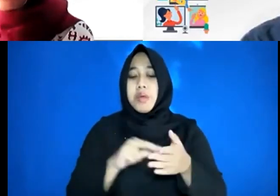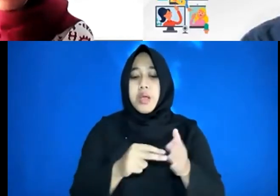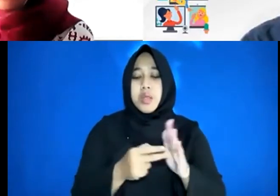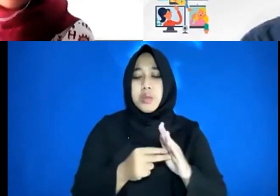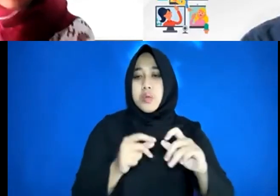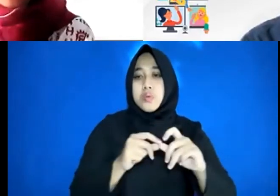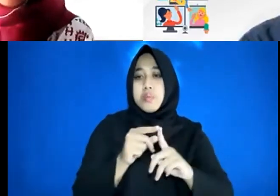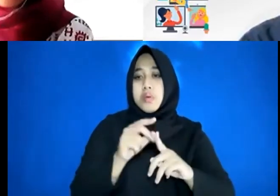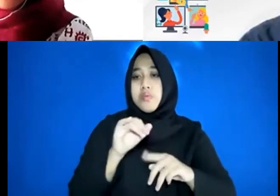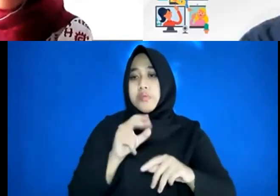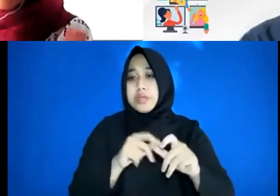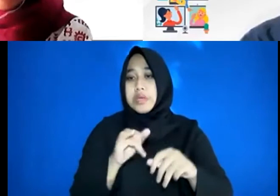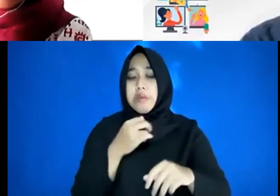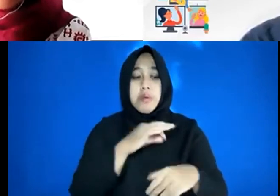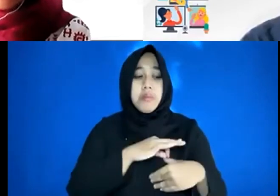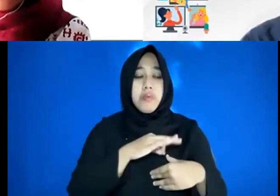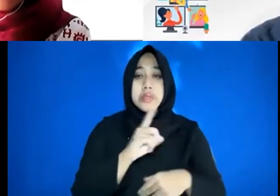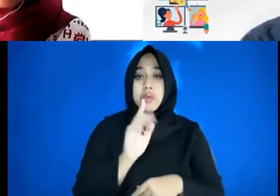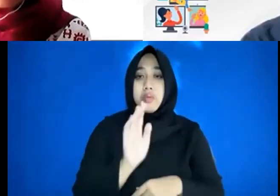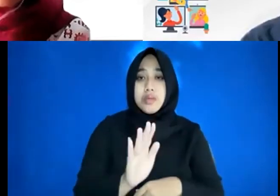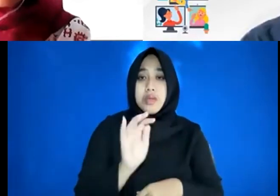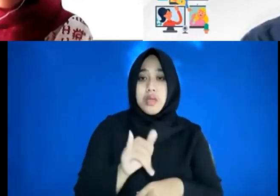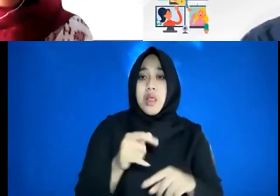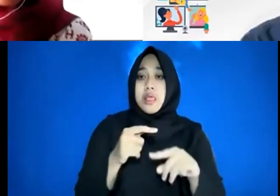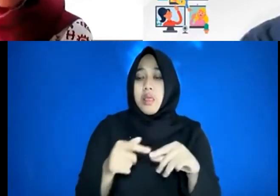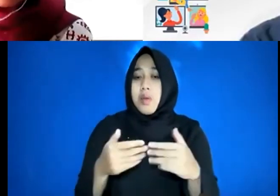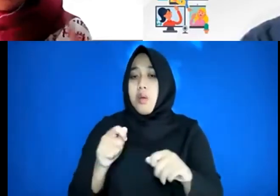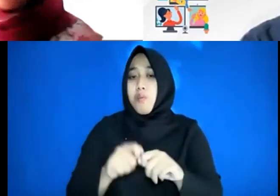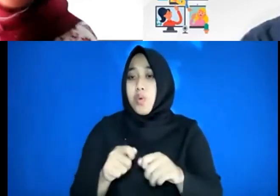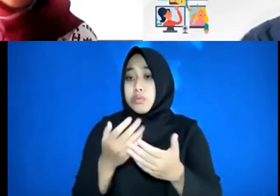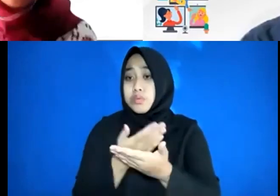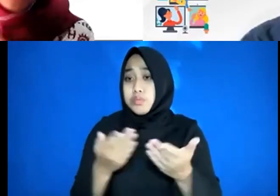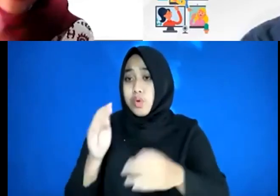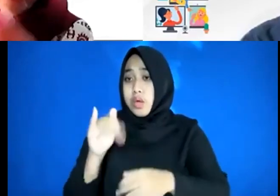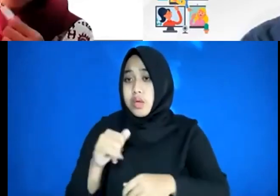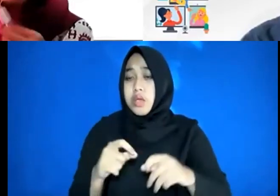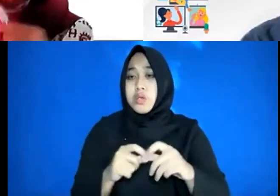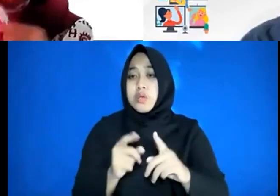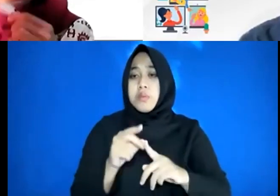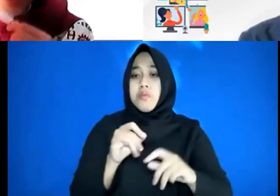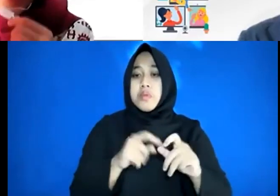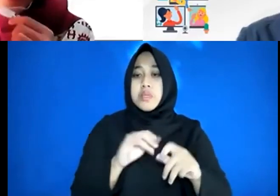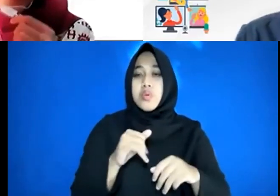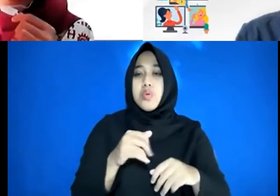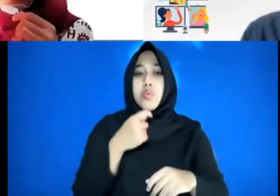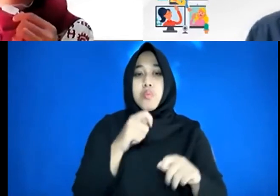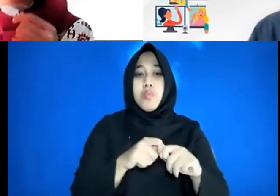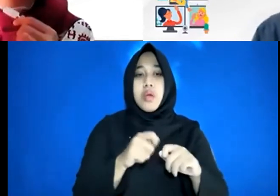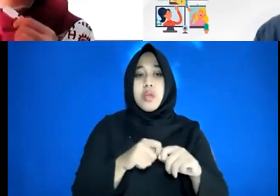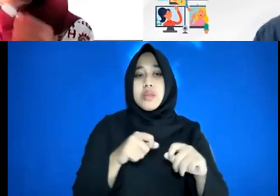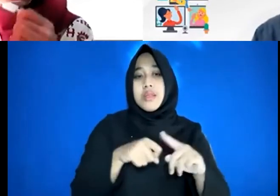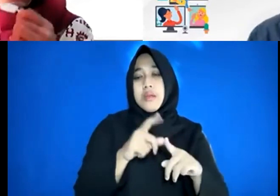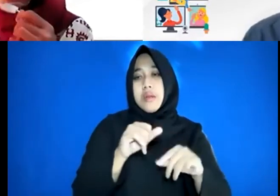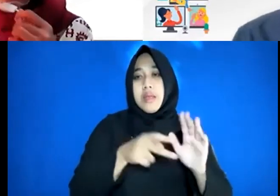hanya bermanfaat di satu sisi saja ya, buat pekerjanya saja, tetapi buat semuanya, untuk supervisor itu sendiri, buat klien dan keluarga yang didampingi,